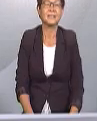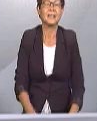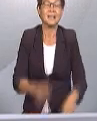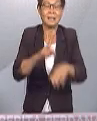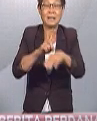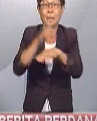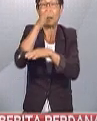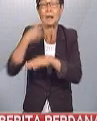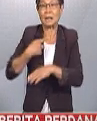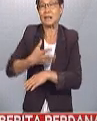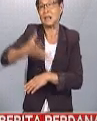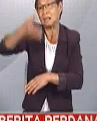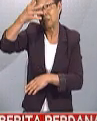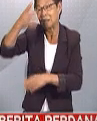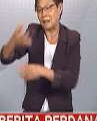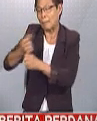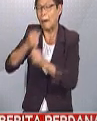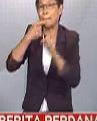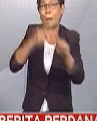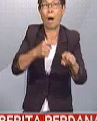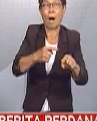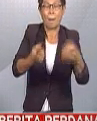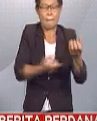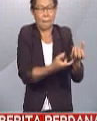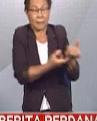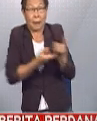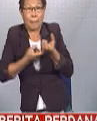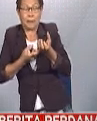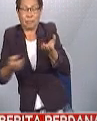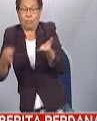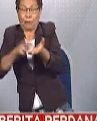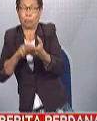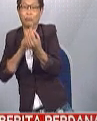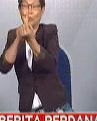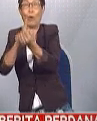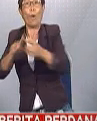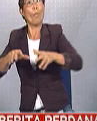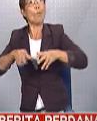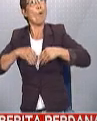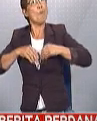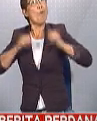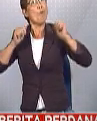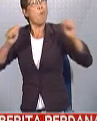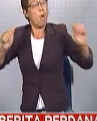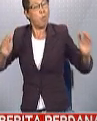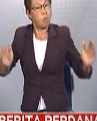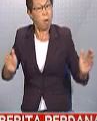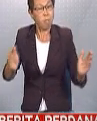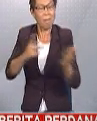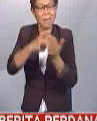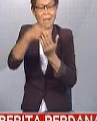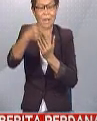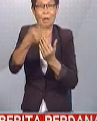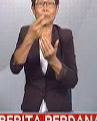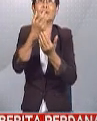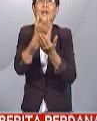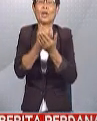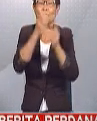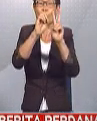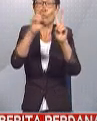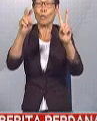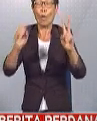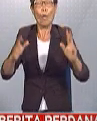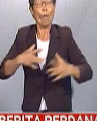Di Melaka, kami mendapatkan reaksi penarik beca berdaftar. Mereka yang ditemui menyambut baik pakej rangsangan ekonomi 2020. Bagi